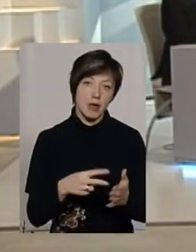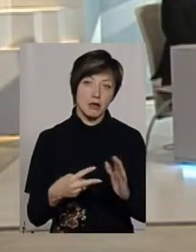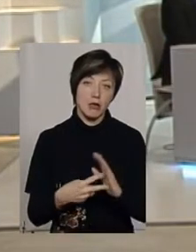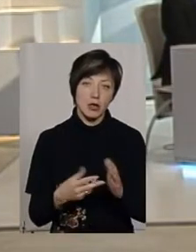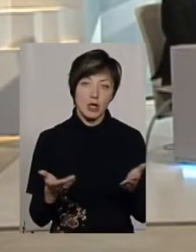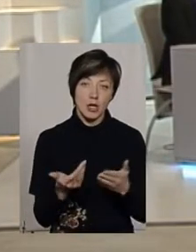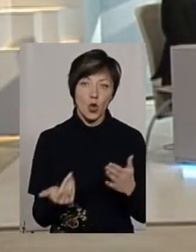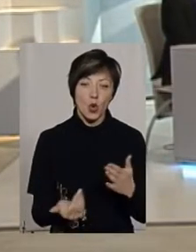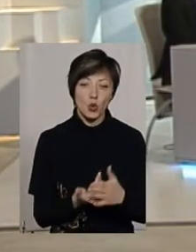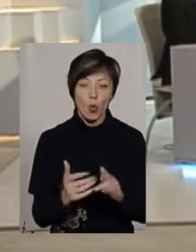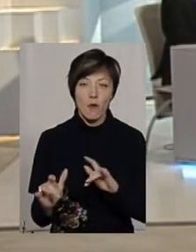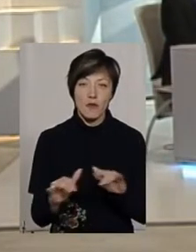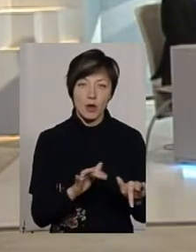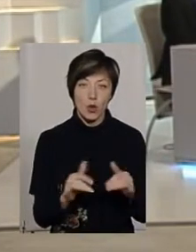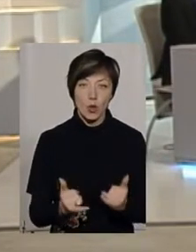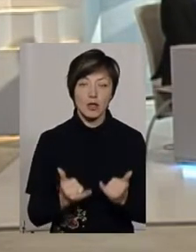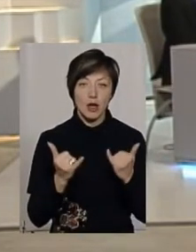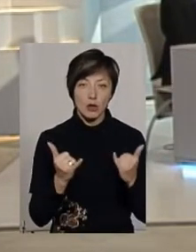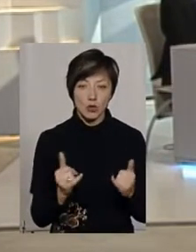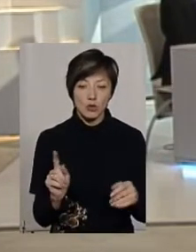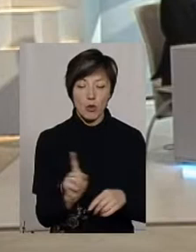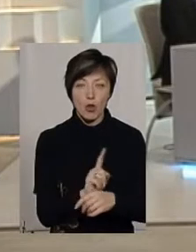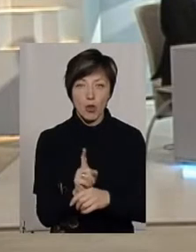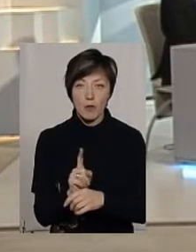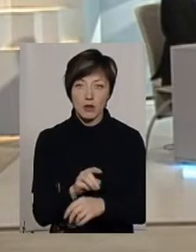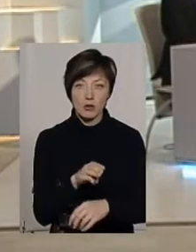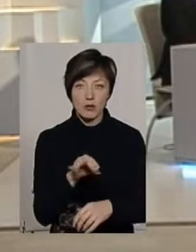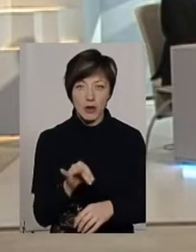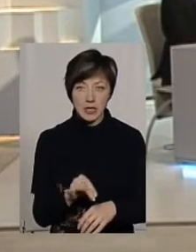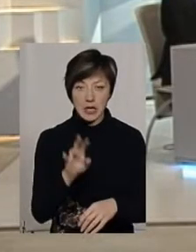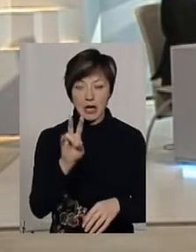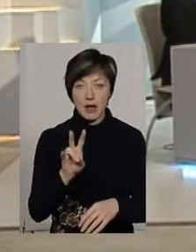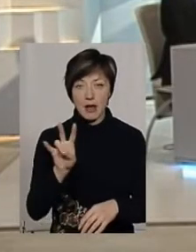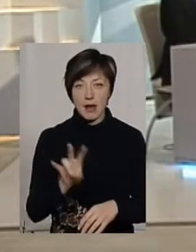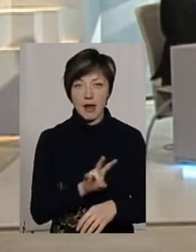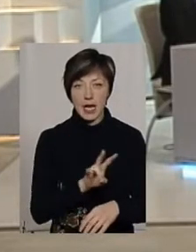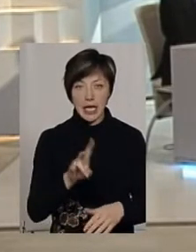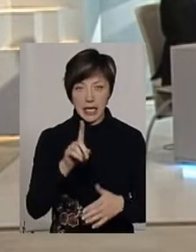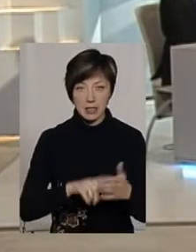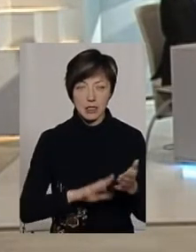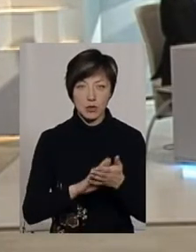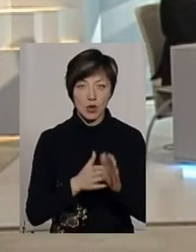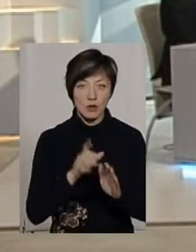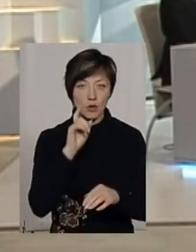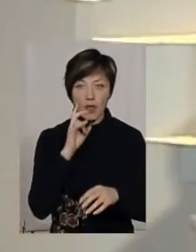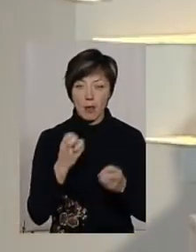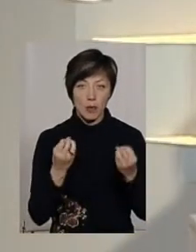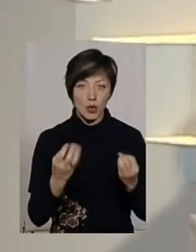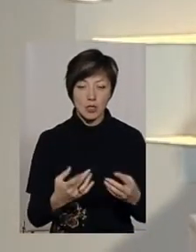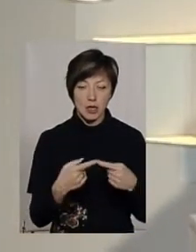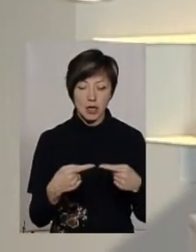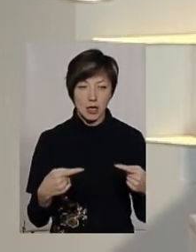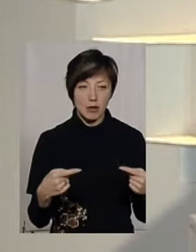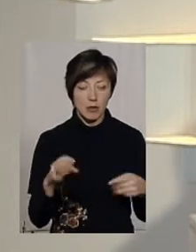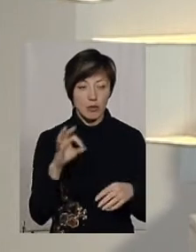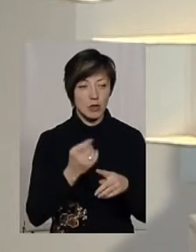передбачивши якісь нові кроки для того, щоб нормалізувати релігійну ситуацію в Україні. Це непроста річ. Про ці кроки,